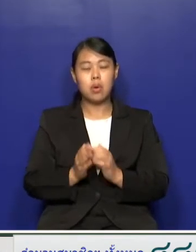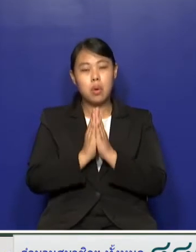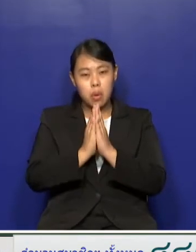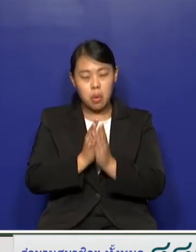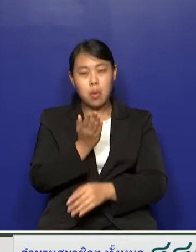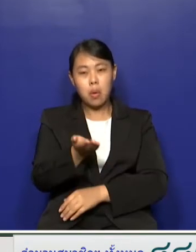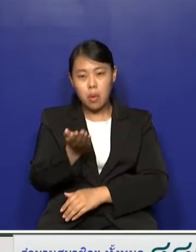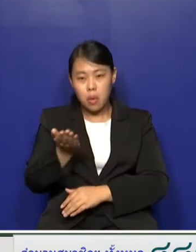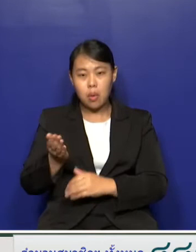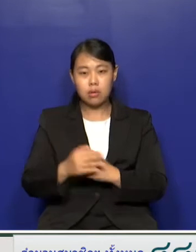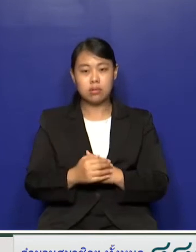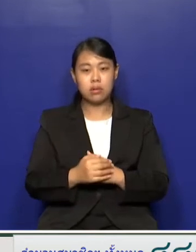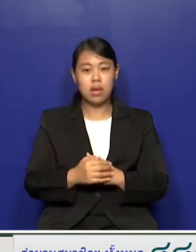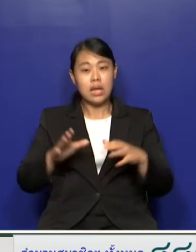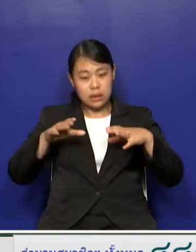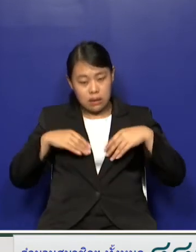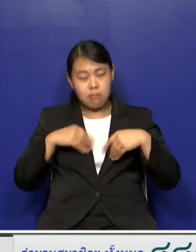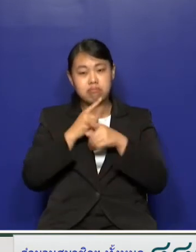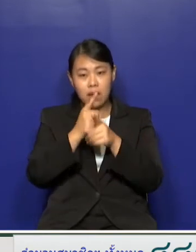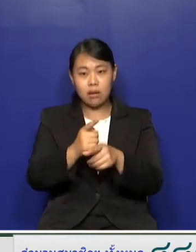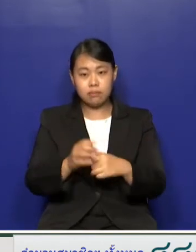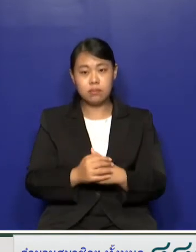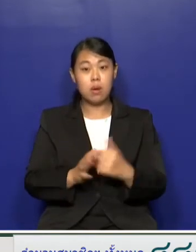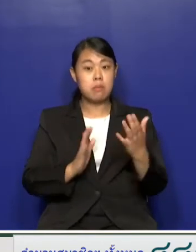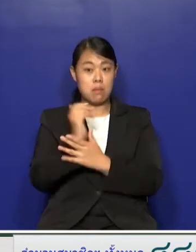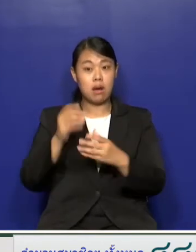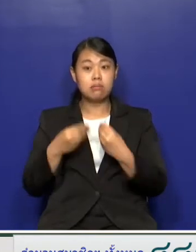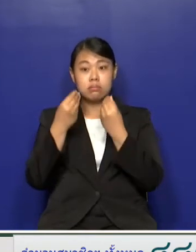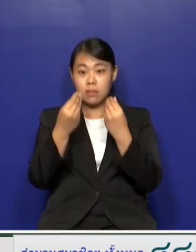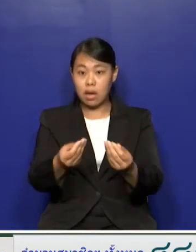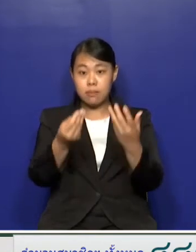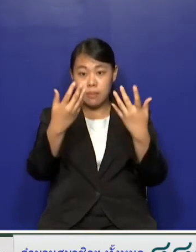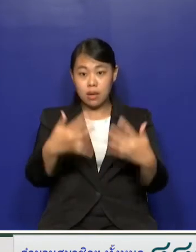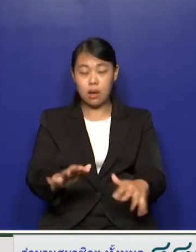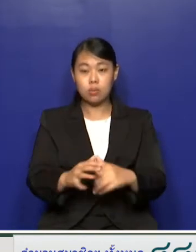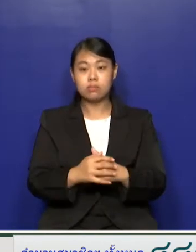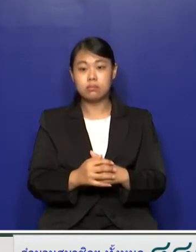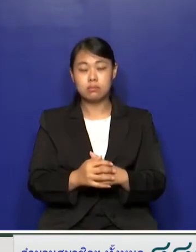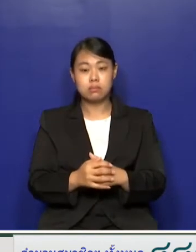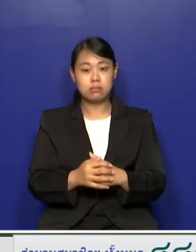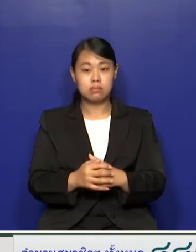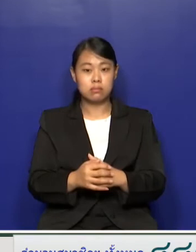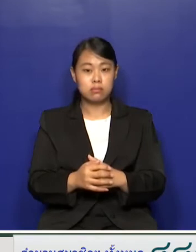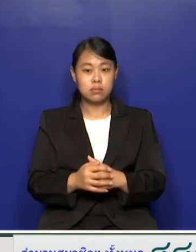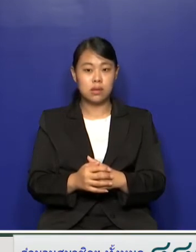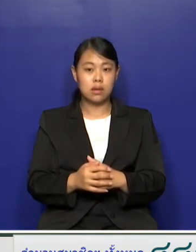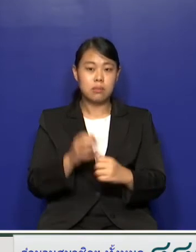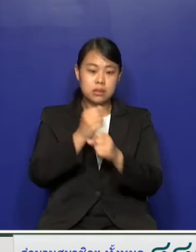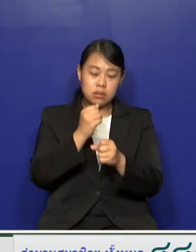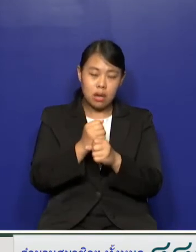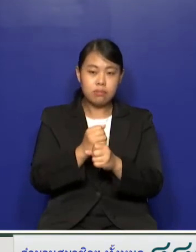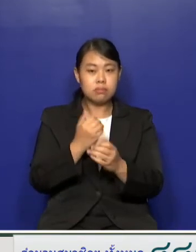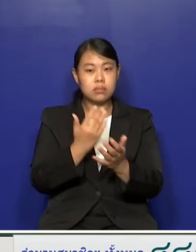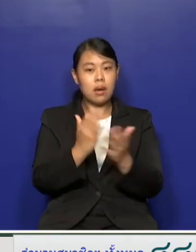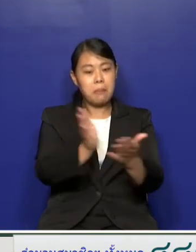เราให้เห็นด้วยตั้งแต่เมื่อท่านเราอนุมัติเงินน่ะเงินกู้ให้ท่านไปดำเนินการแล้วแผนที่จะไปกระจายไป